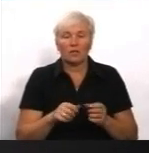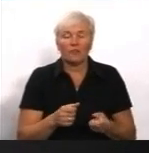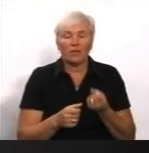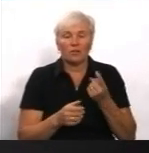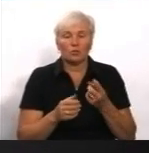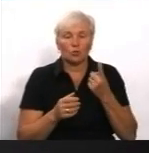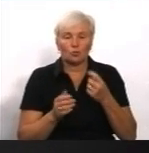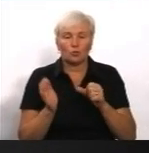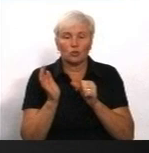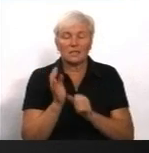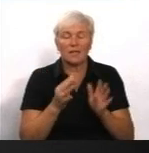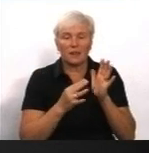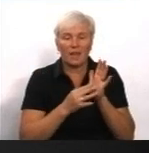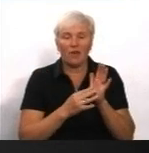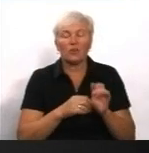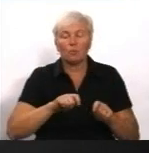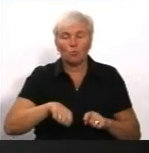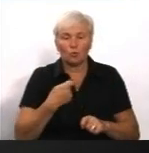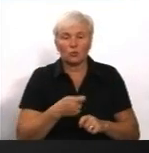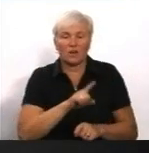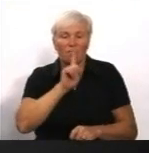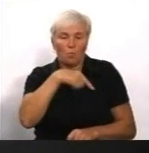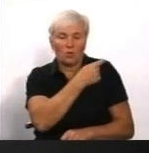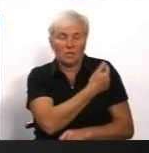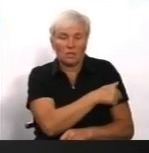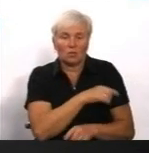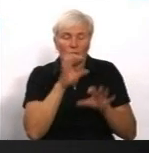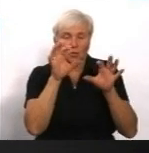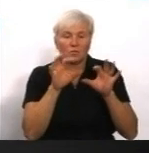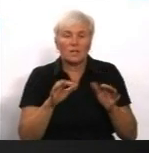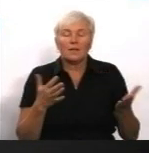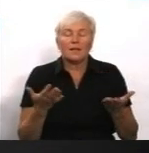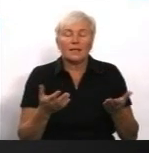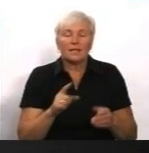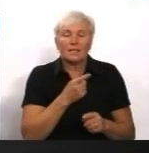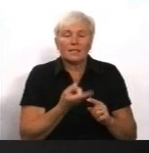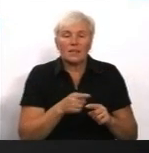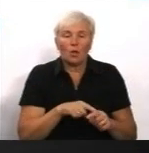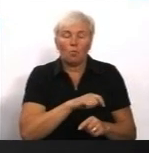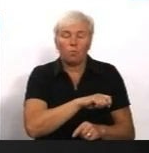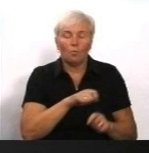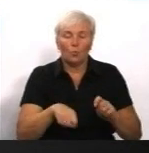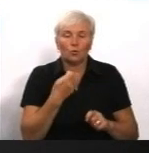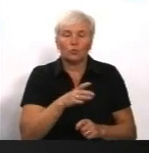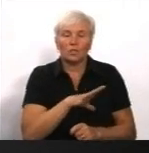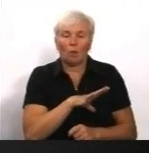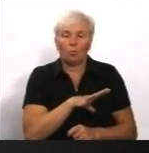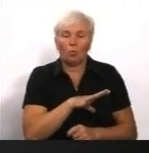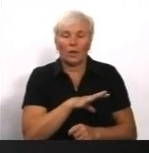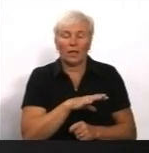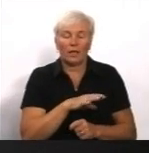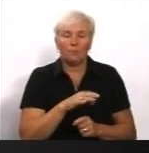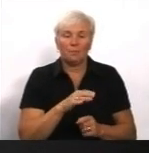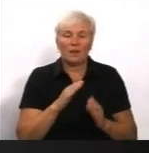169 порушень вимог санітарного законодавства. Які це саме порушення були знайдені в закладах оздоровлення та відпочинку дітей? І